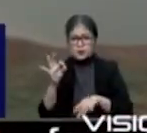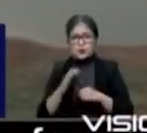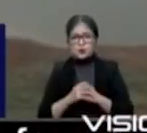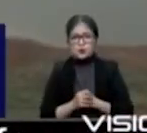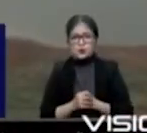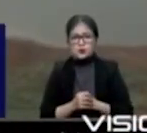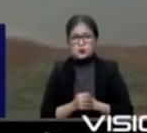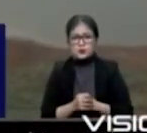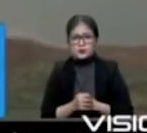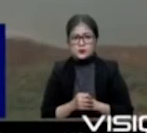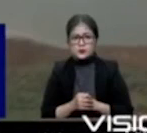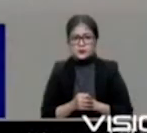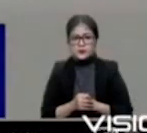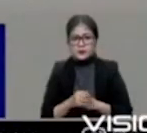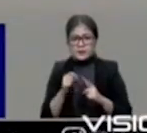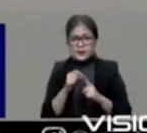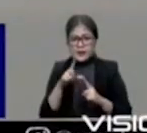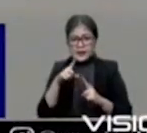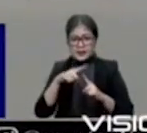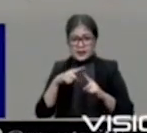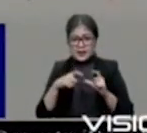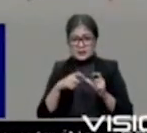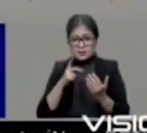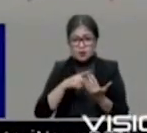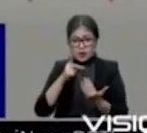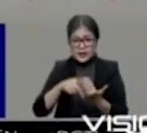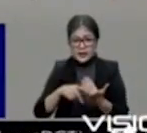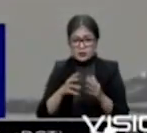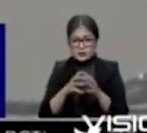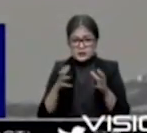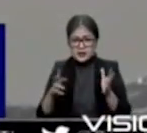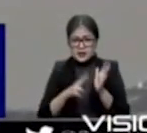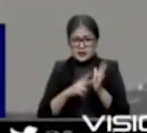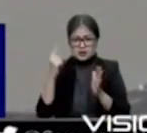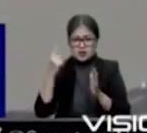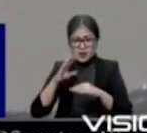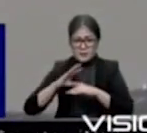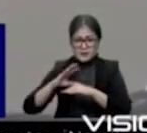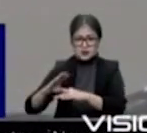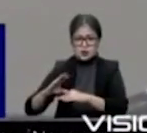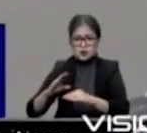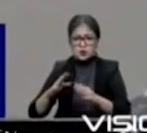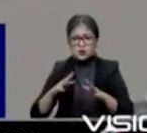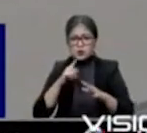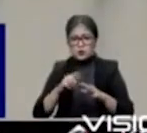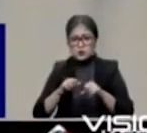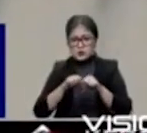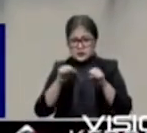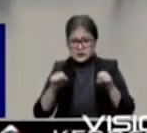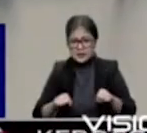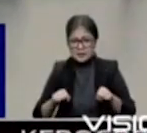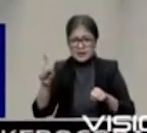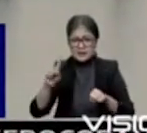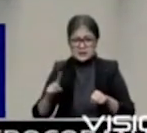rumah PLTS Cirata merupakan proyek strategis nasional yang memasuk energi bersih untuk sistem kelistrikan Jawa Bali